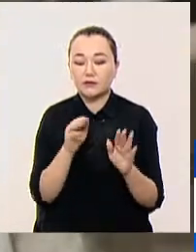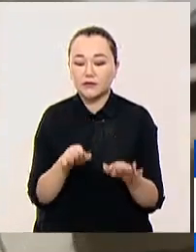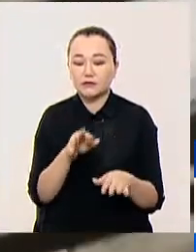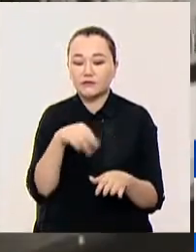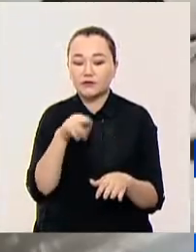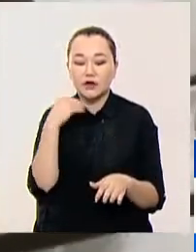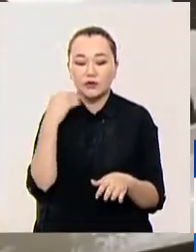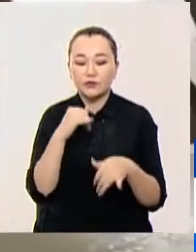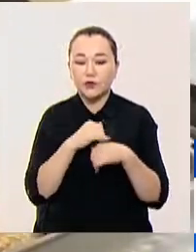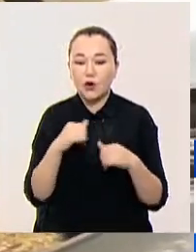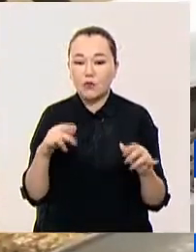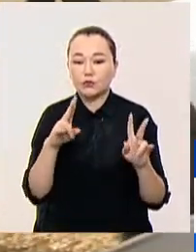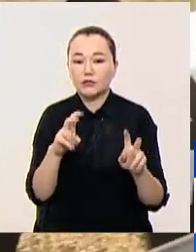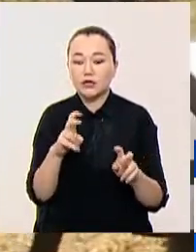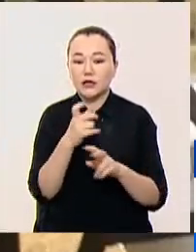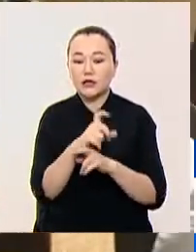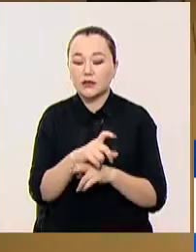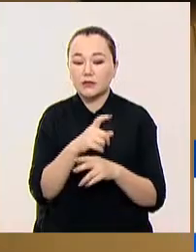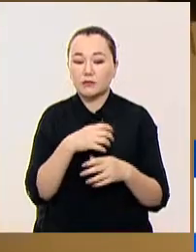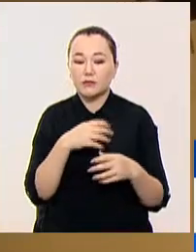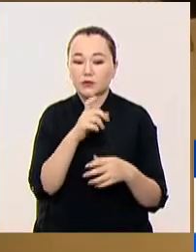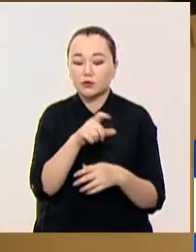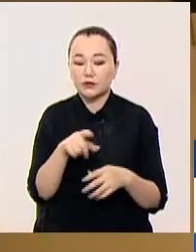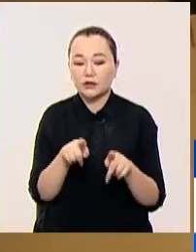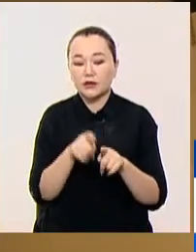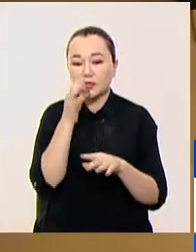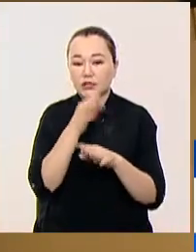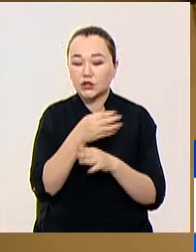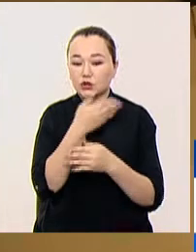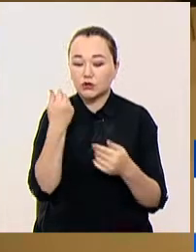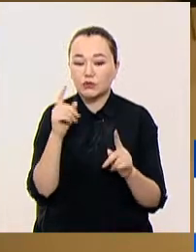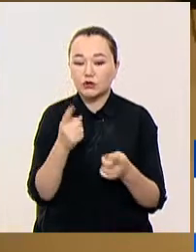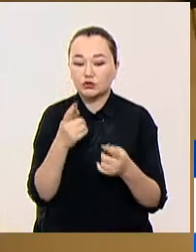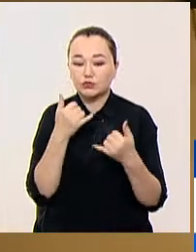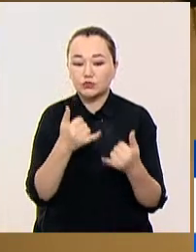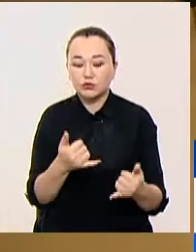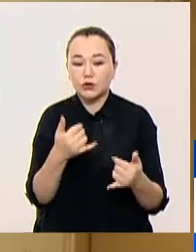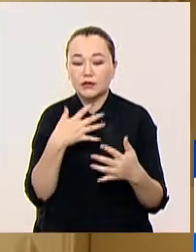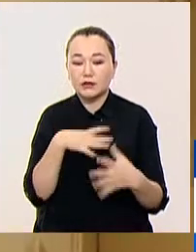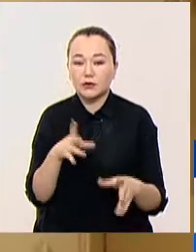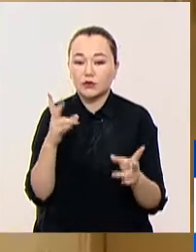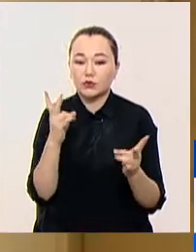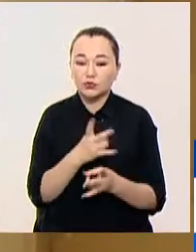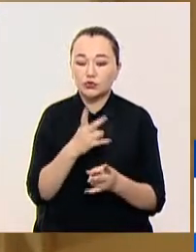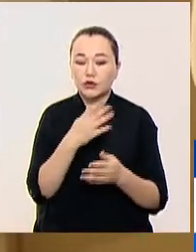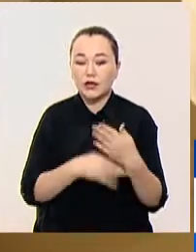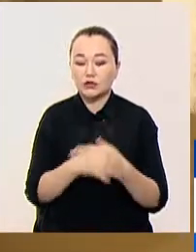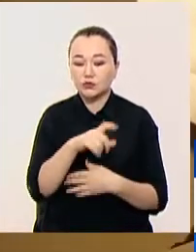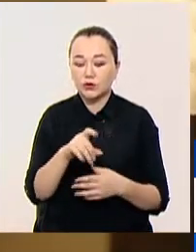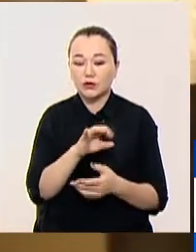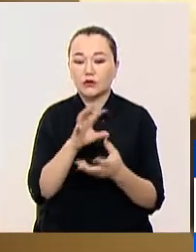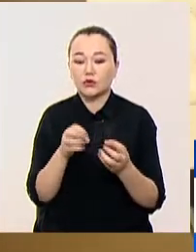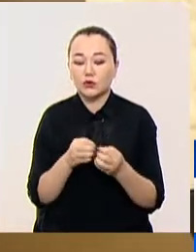фонд «Актобе-Дамоа». Его представители так и не смогли ответить, почему не адаптировали здания под нужды колясочников и в